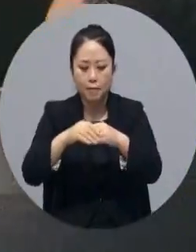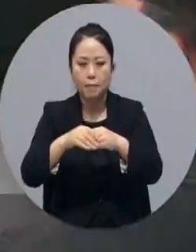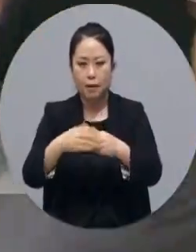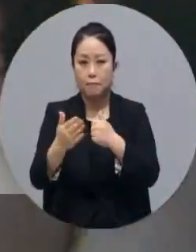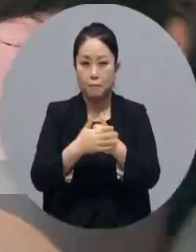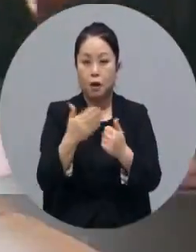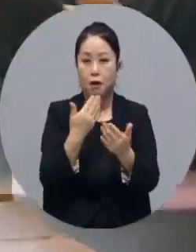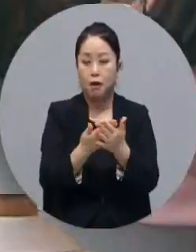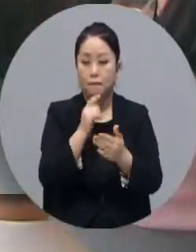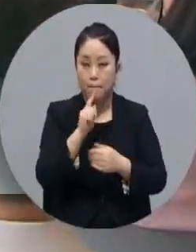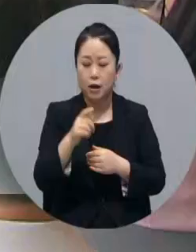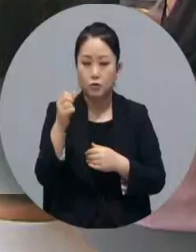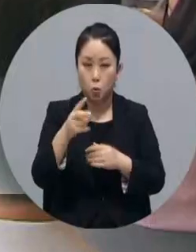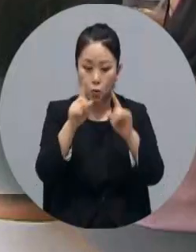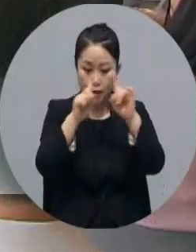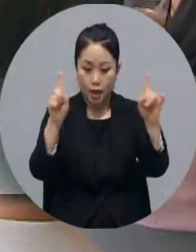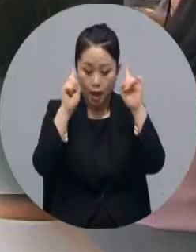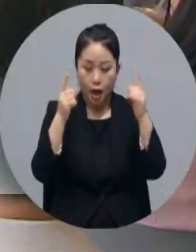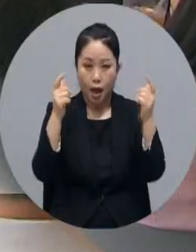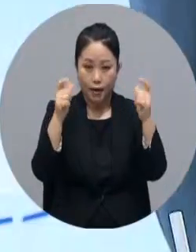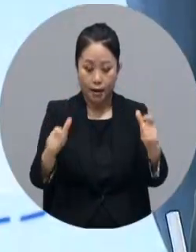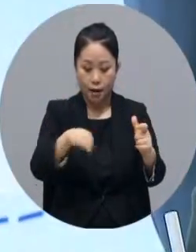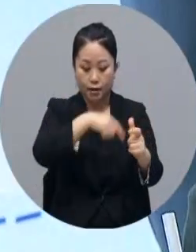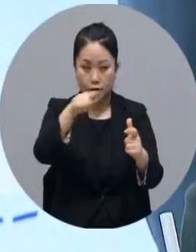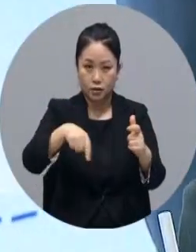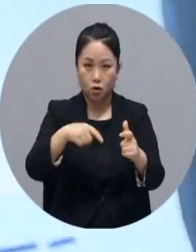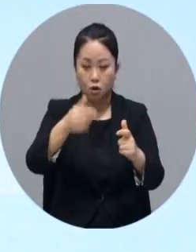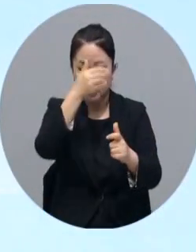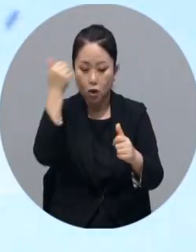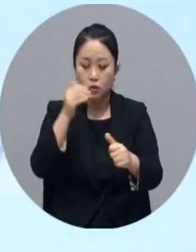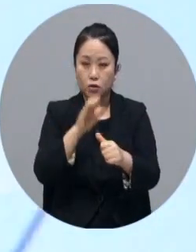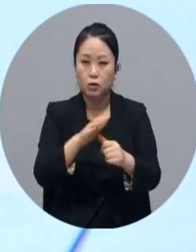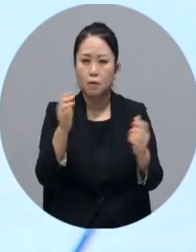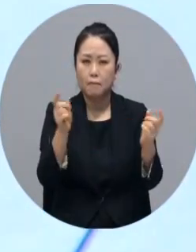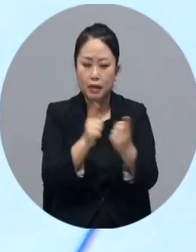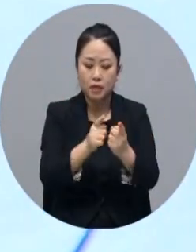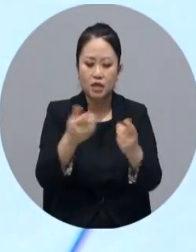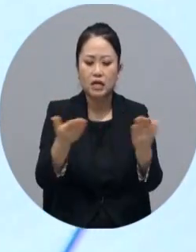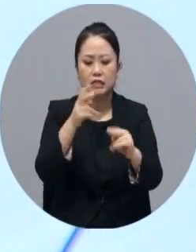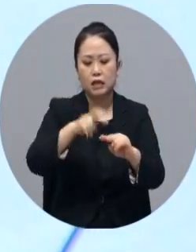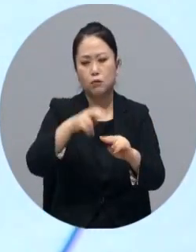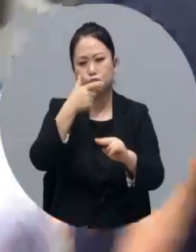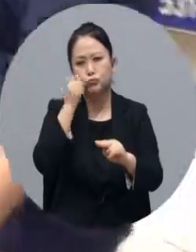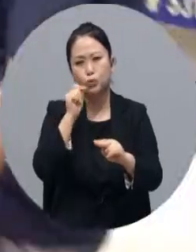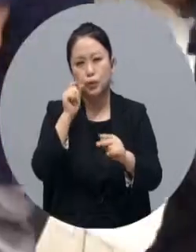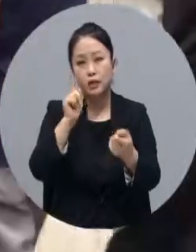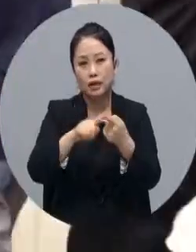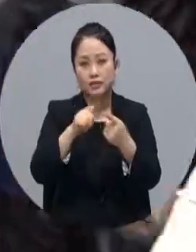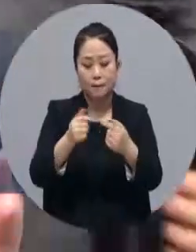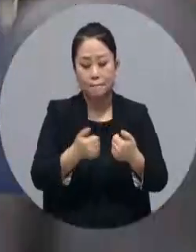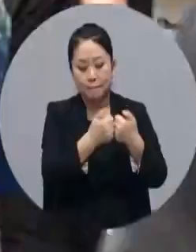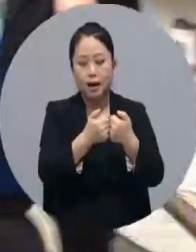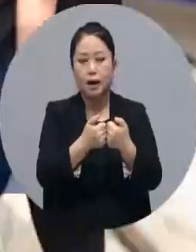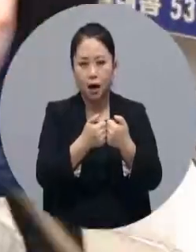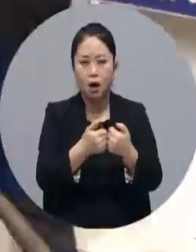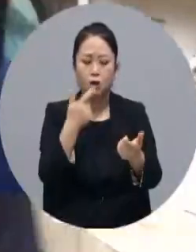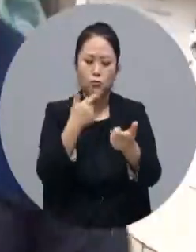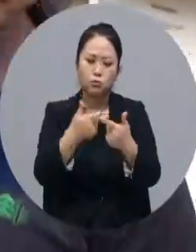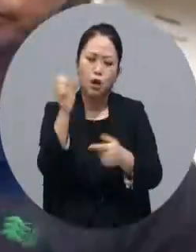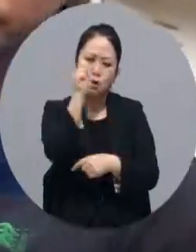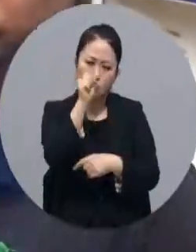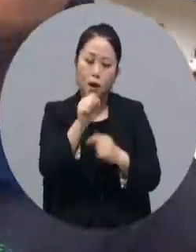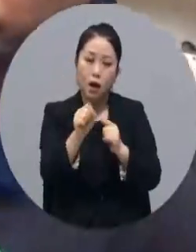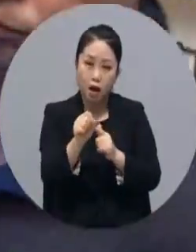대학가에서는 지역 청년들을 만나 일자리 부족 문제에 대해 함께 논의했습니다. 부산을 너무 좋아하고 사랑합니다. 매번 올 때마다